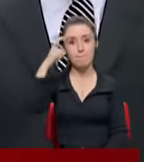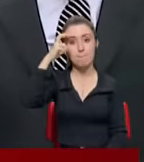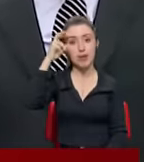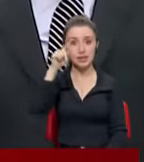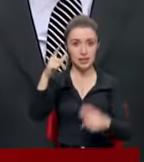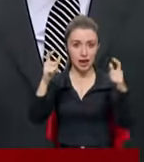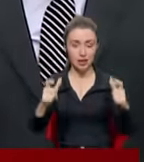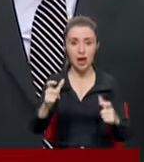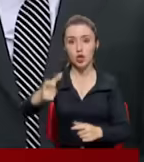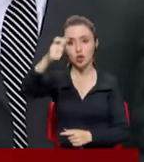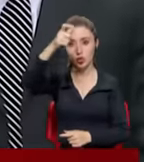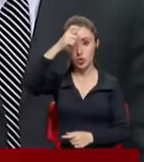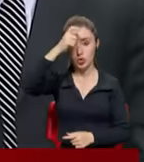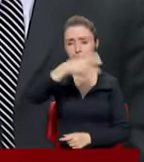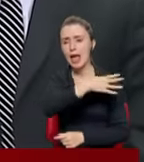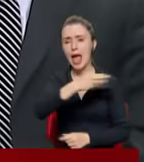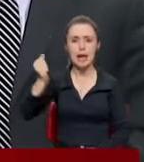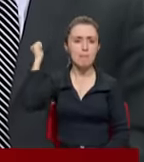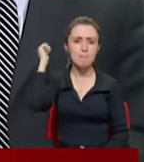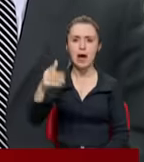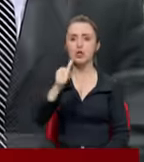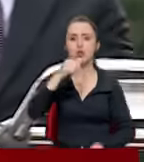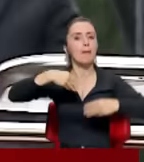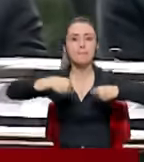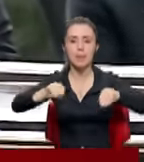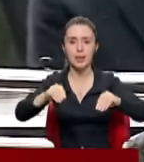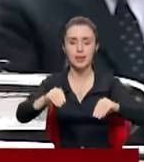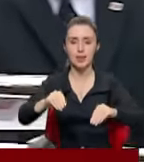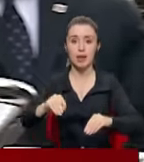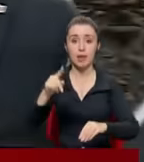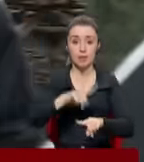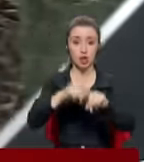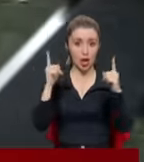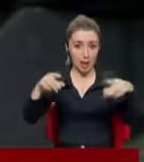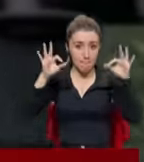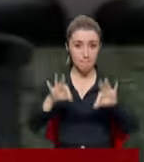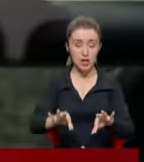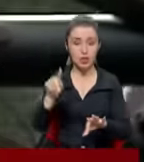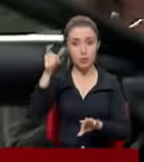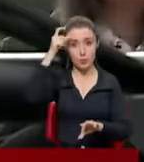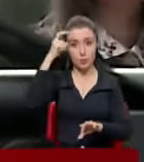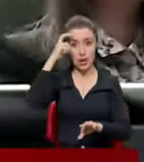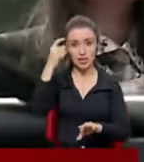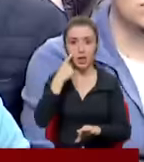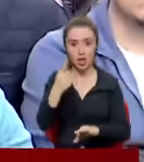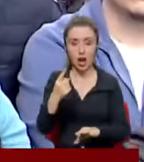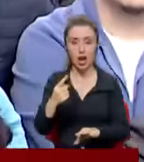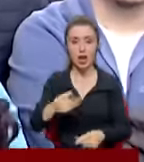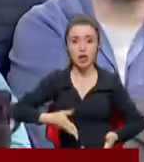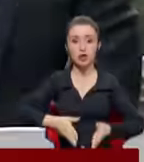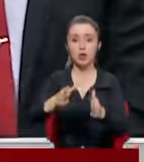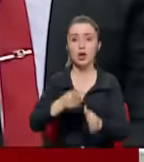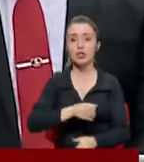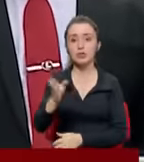Manisa'da Türkiye'nin en pahalı suyunu sattı öyle bir dönem başladı ki Manisa'da sokağa çıkmaz